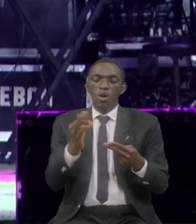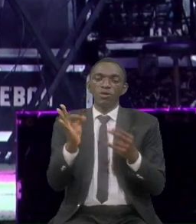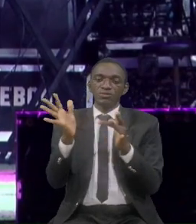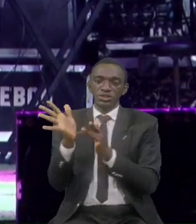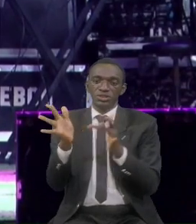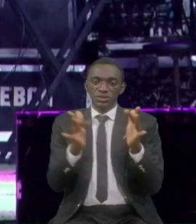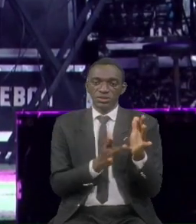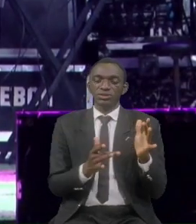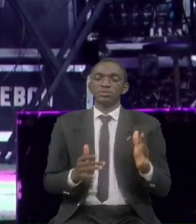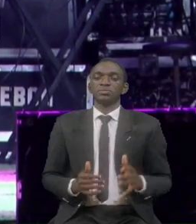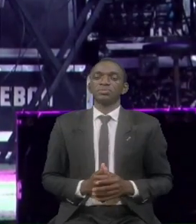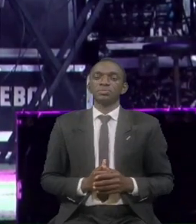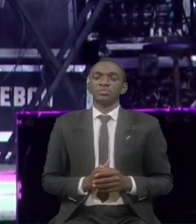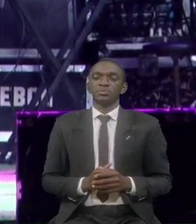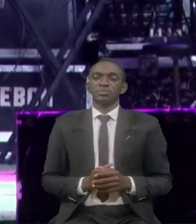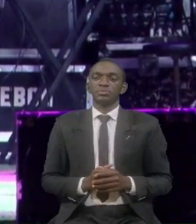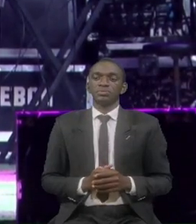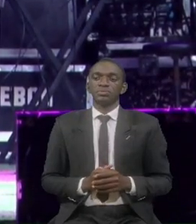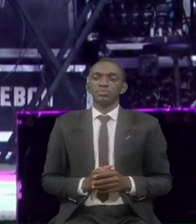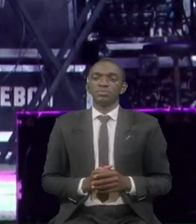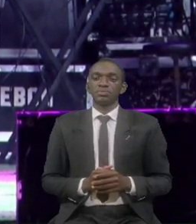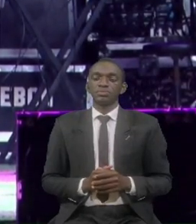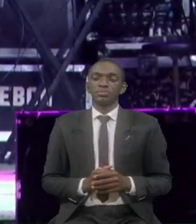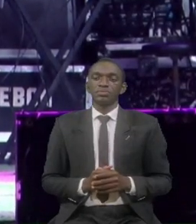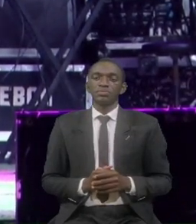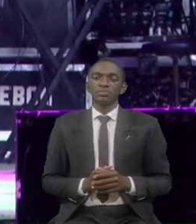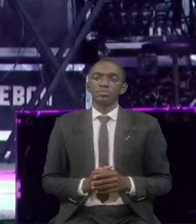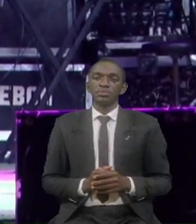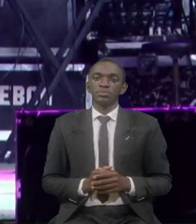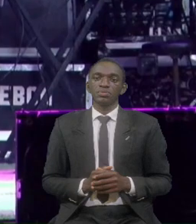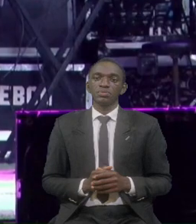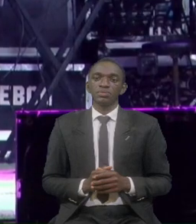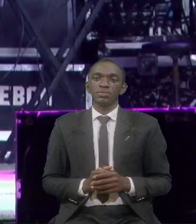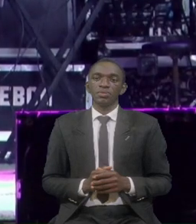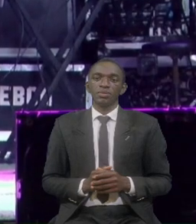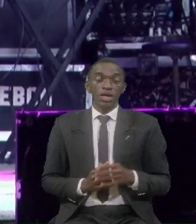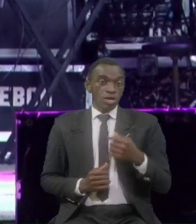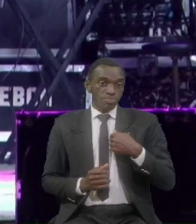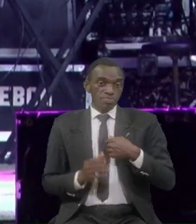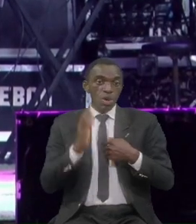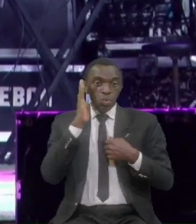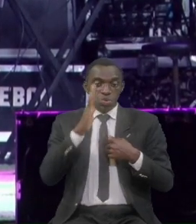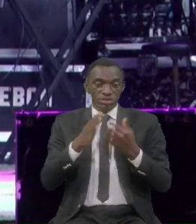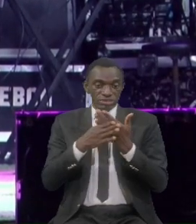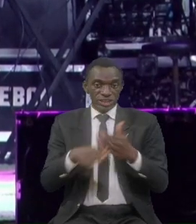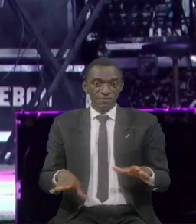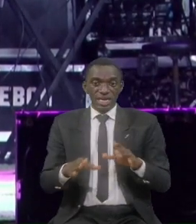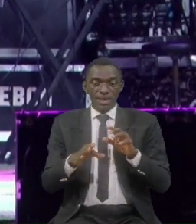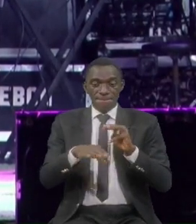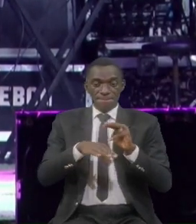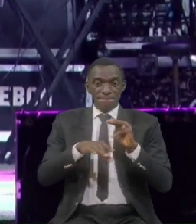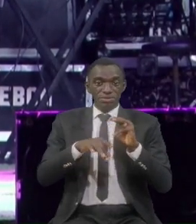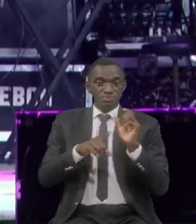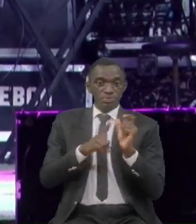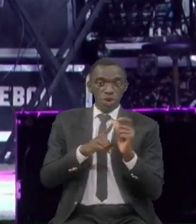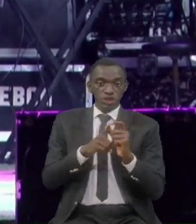iskutanan nga walay limit nga mapusibilidad dina sa pangalan ni Jesus. I'm going to break the message of three parts. Ako